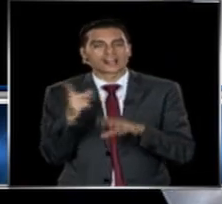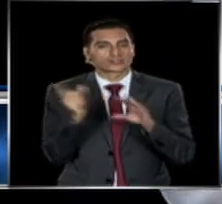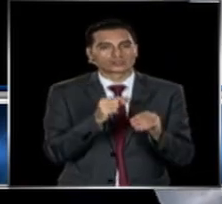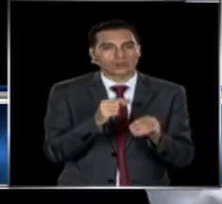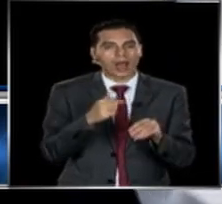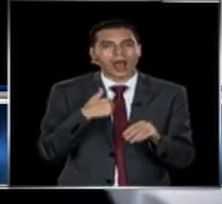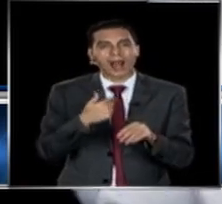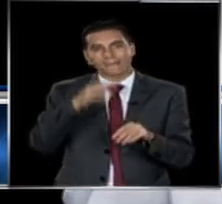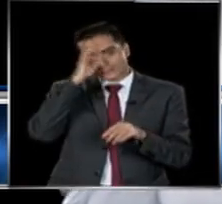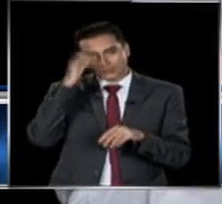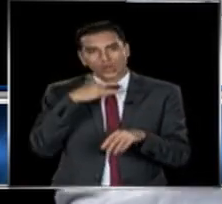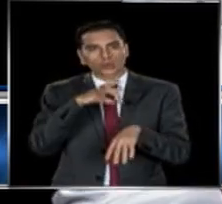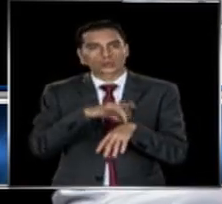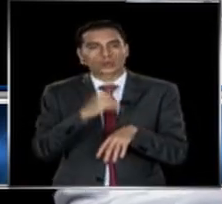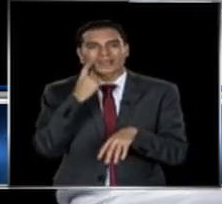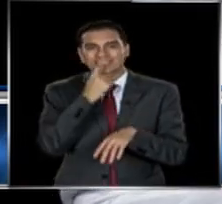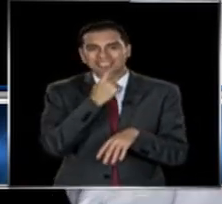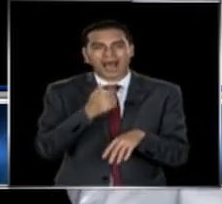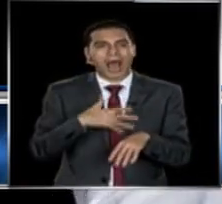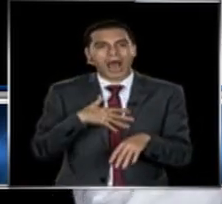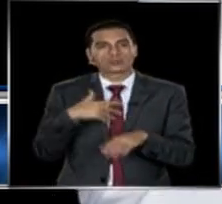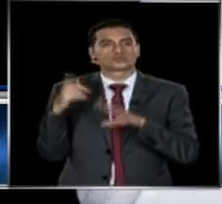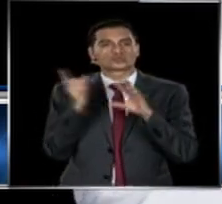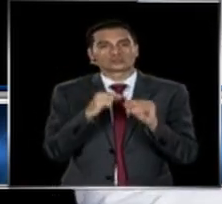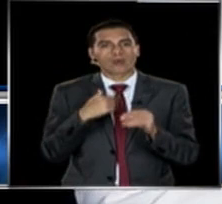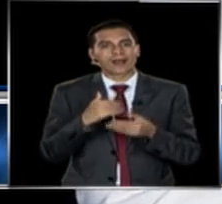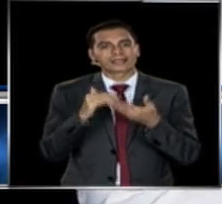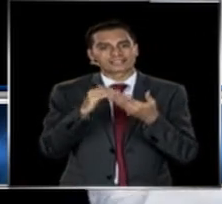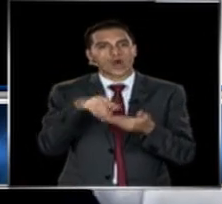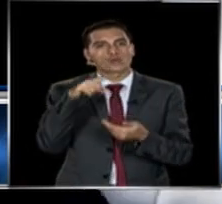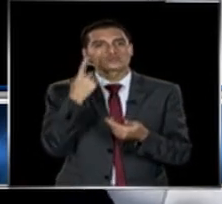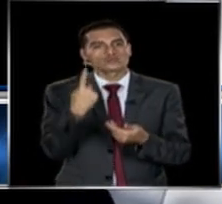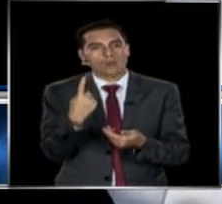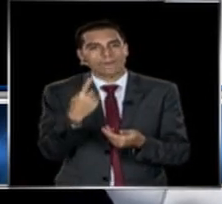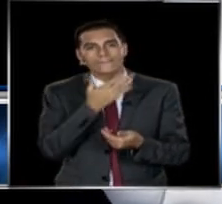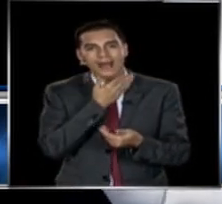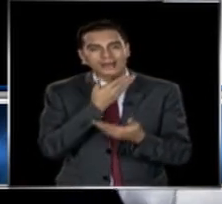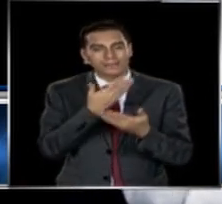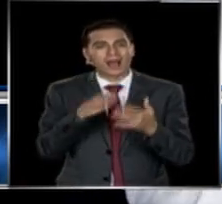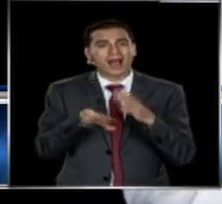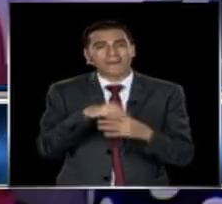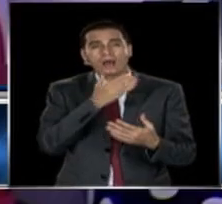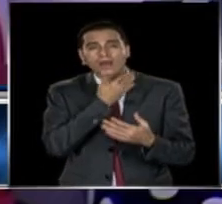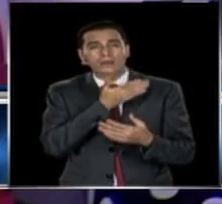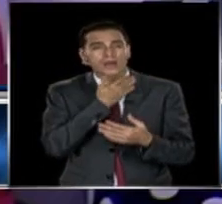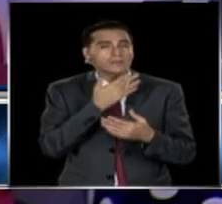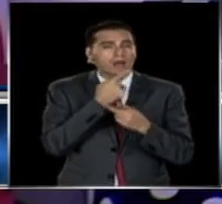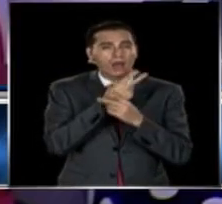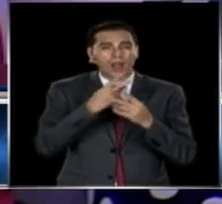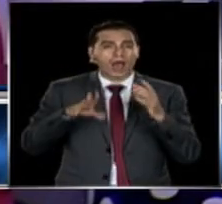اكشف فيها على ناس ممكن تكون بتعاني، عايزه اتطوع اعمل رفيق